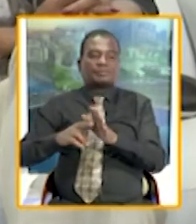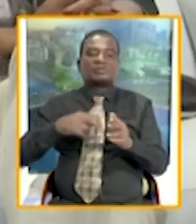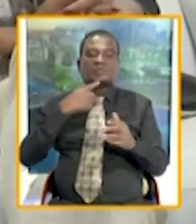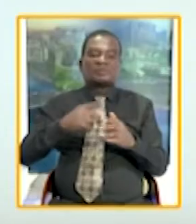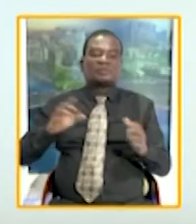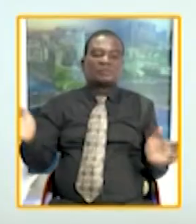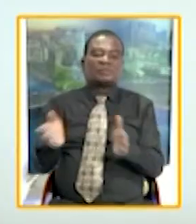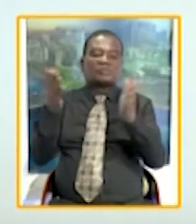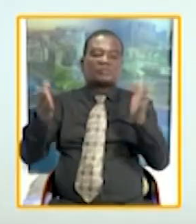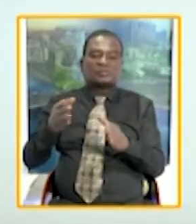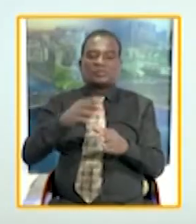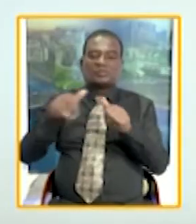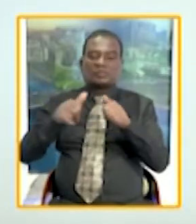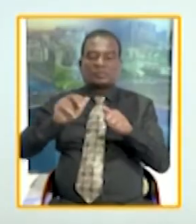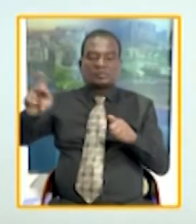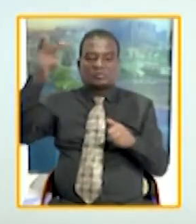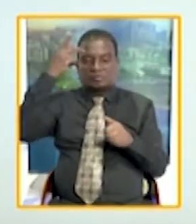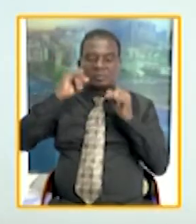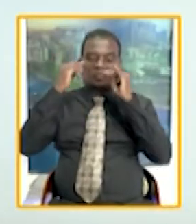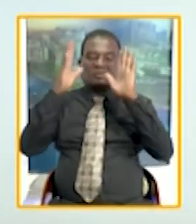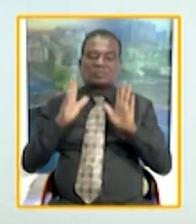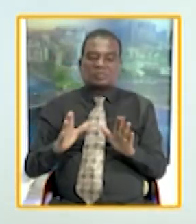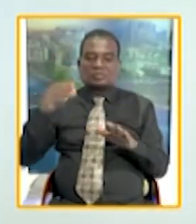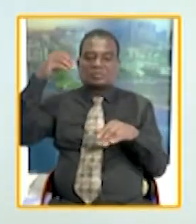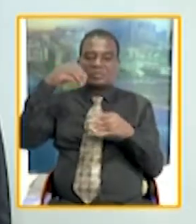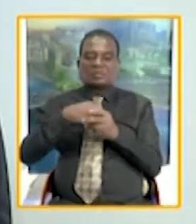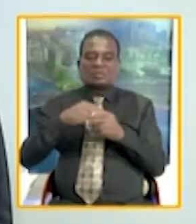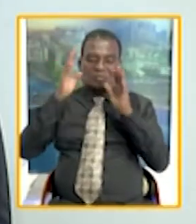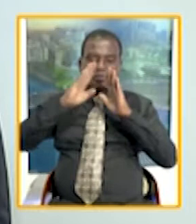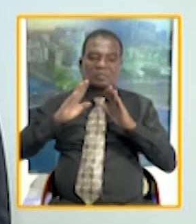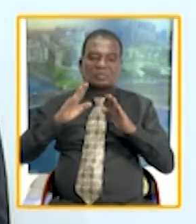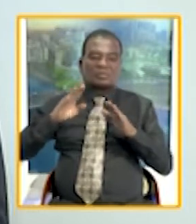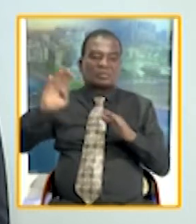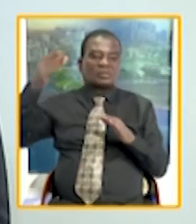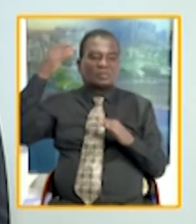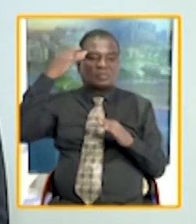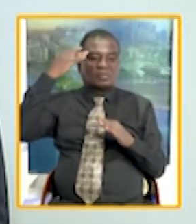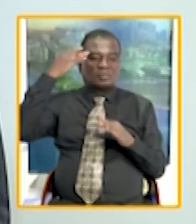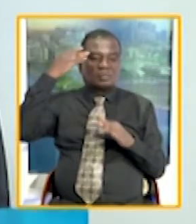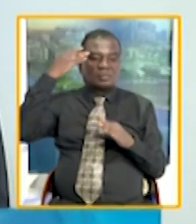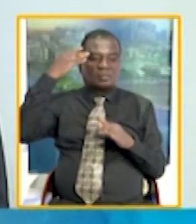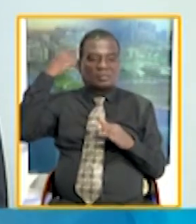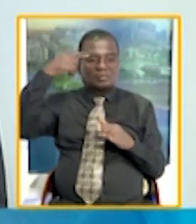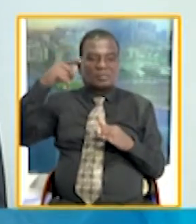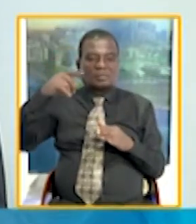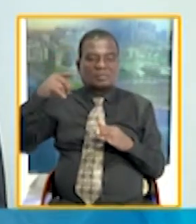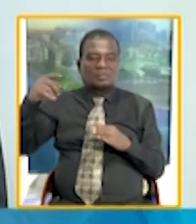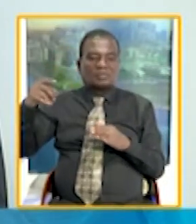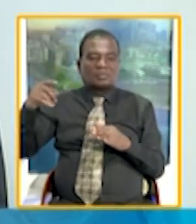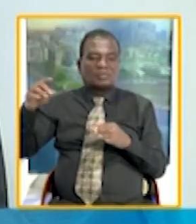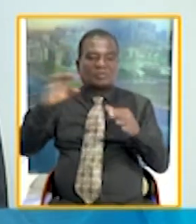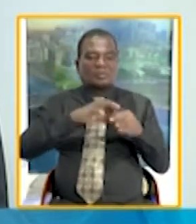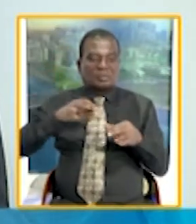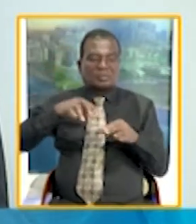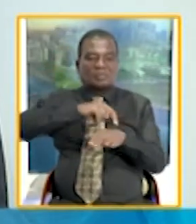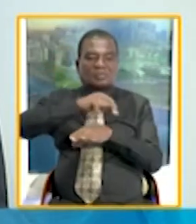son encouragement aux acteurs politiques ivoiriens dans cet élan de paix. Un ministère qui est créé pour la réconciliation nationale